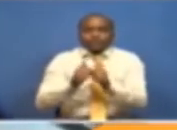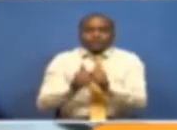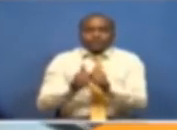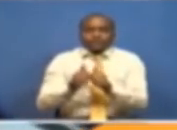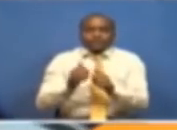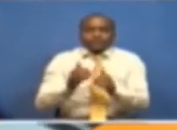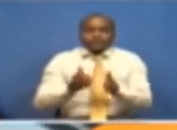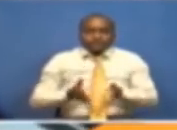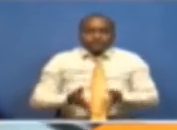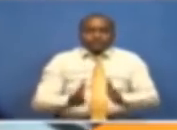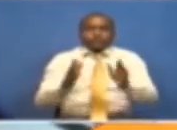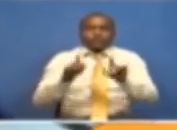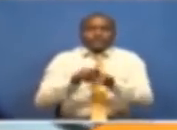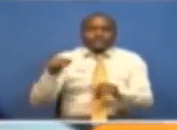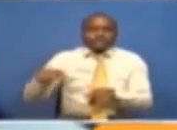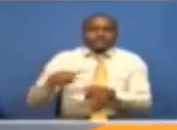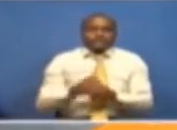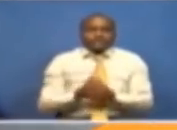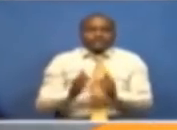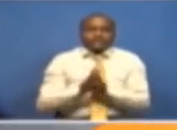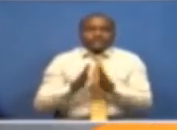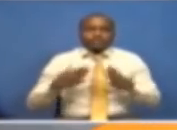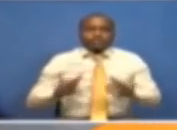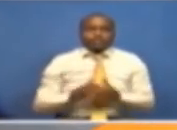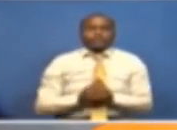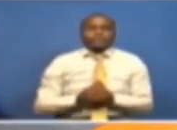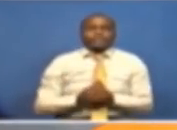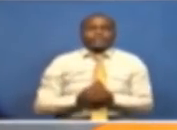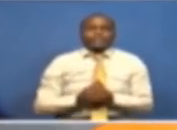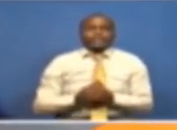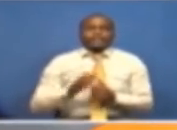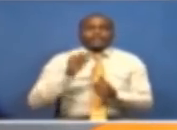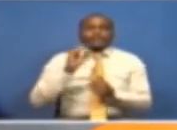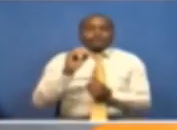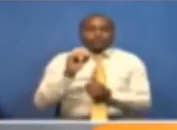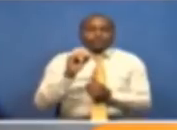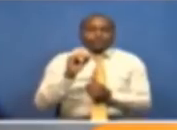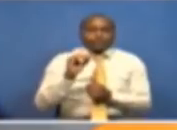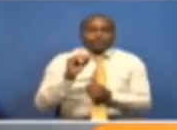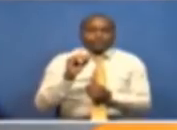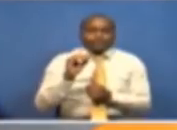barabara kama hii na raia. So if he wants to